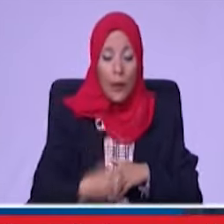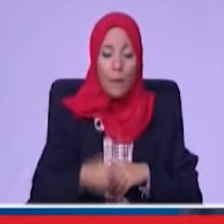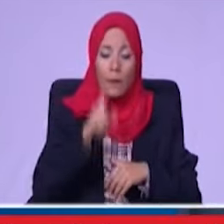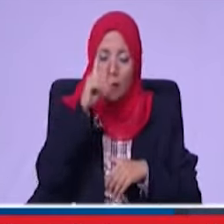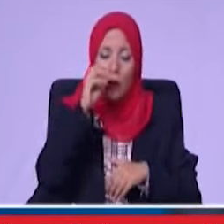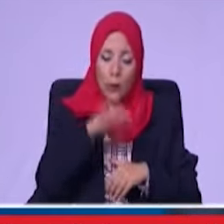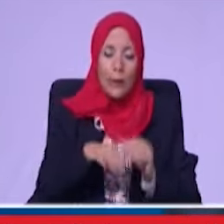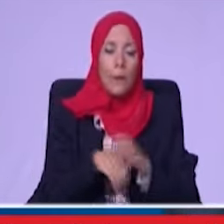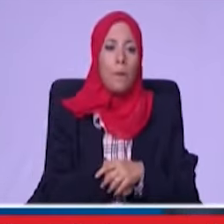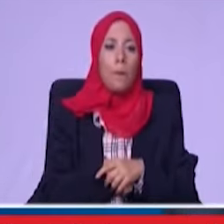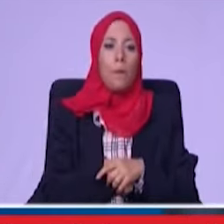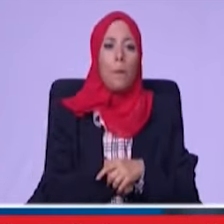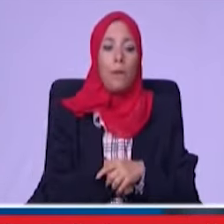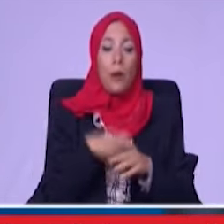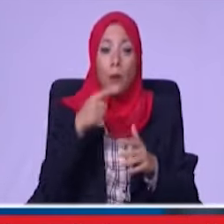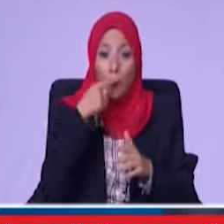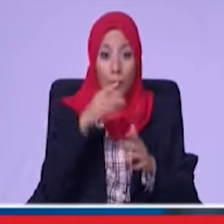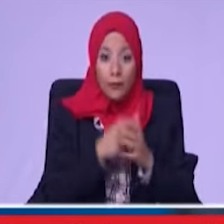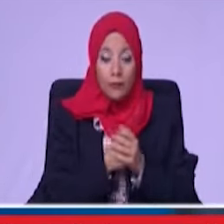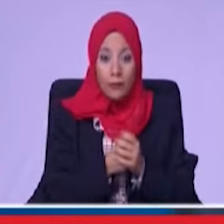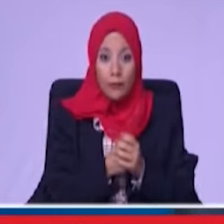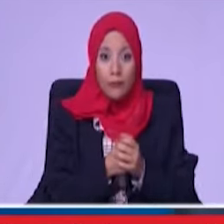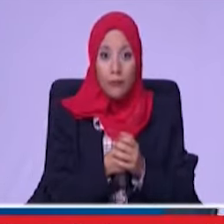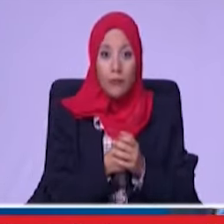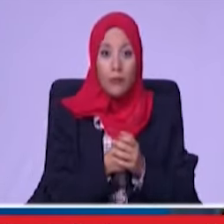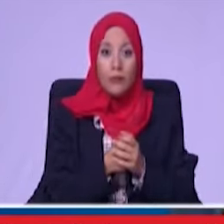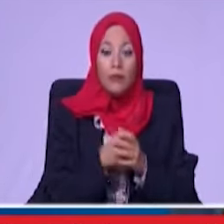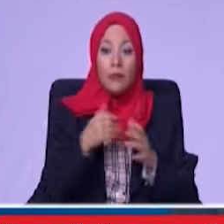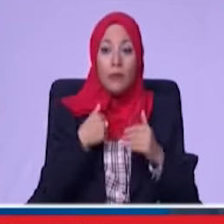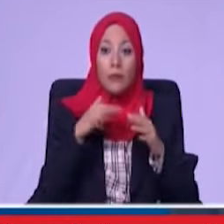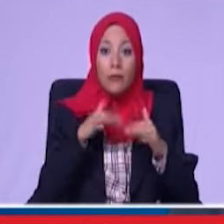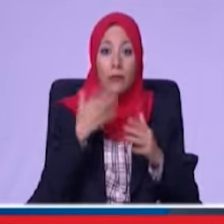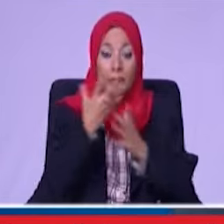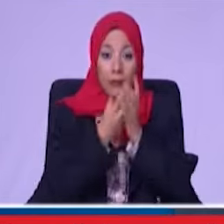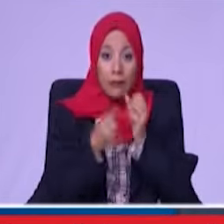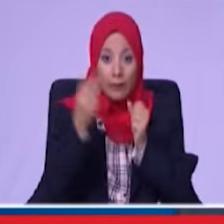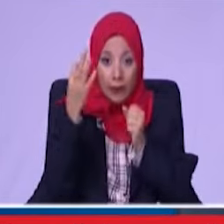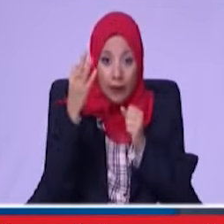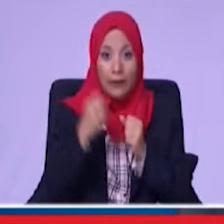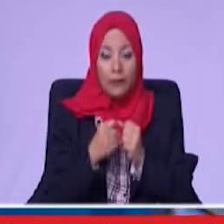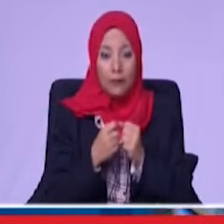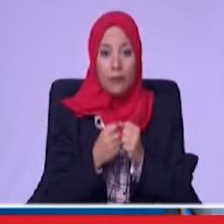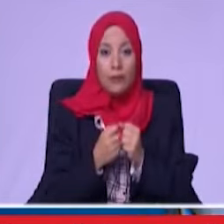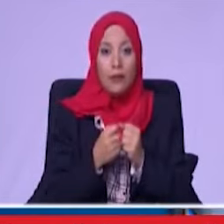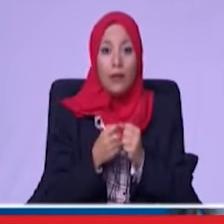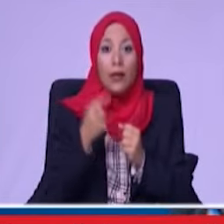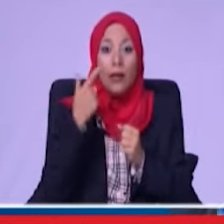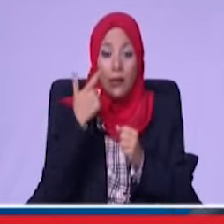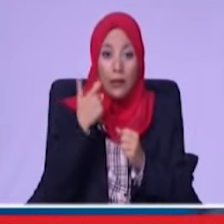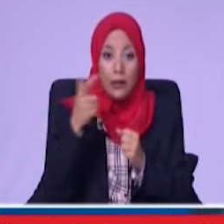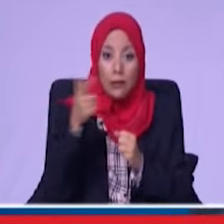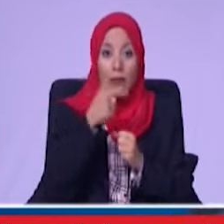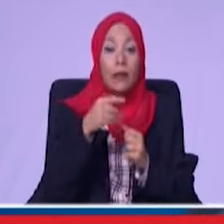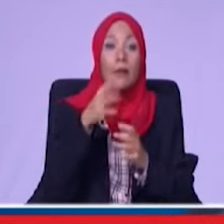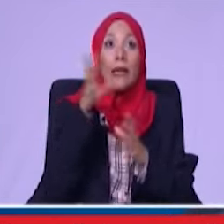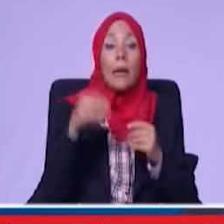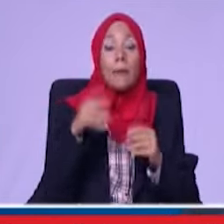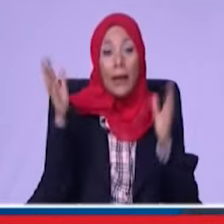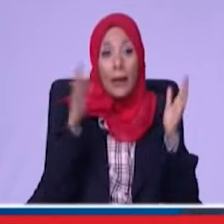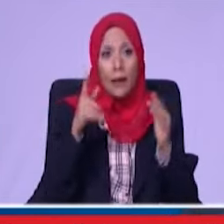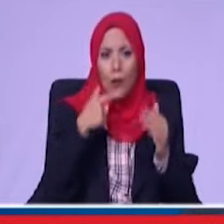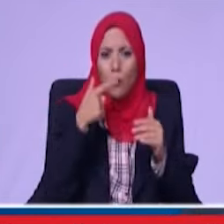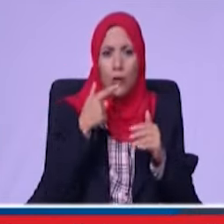قوي، إنه لا يموت للإنسان ثلاثة من الولد إلا كنا له حجابا من النار وباب إلى الجنة. قالوا لي يا